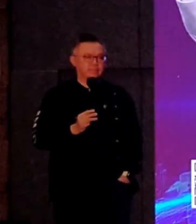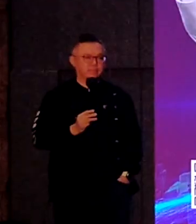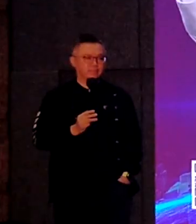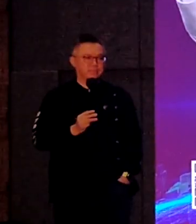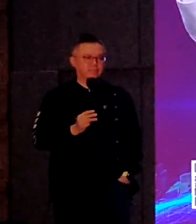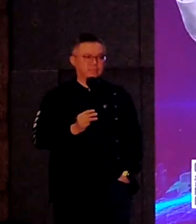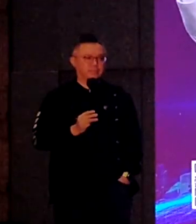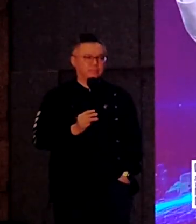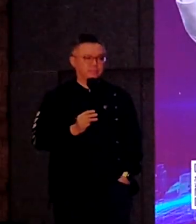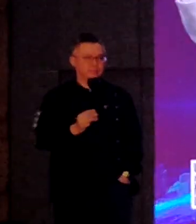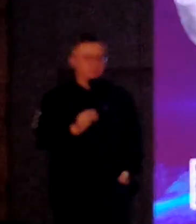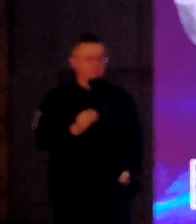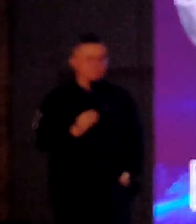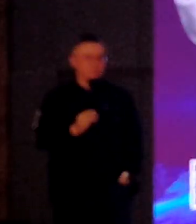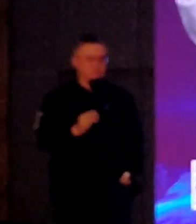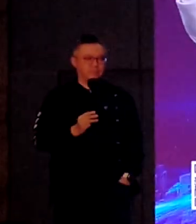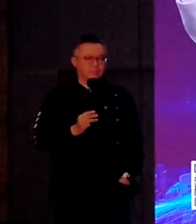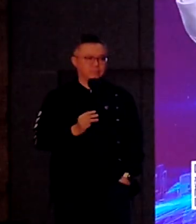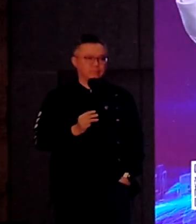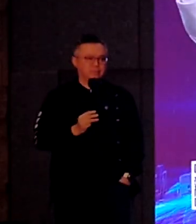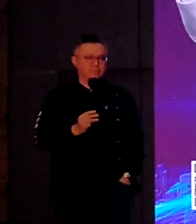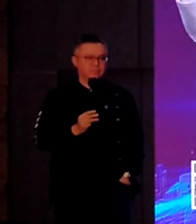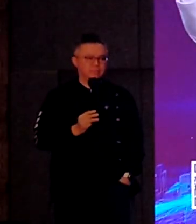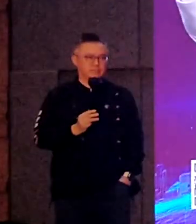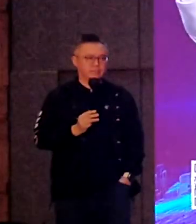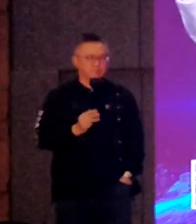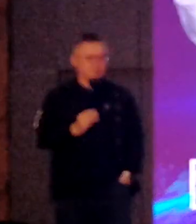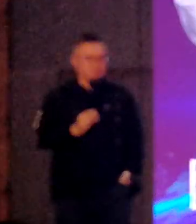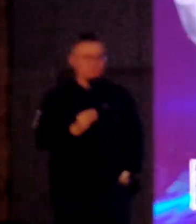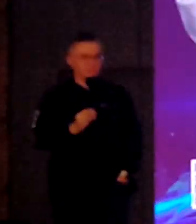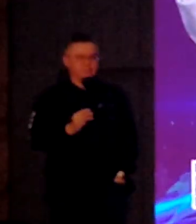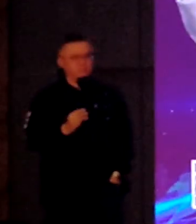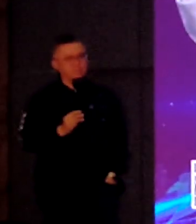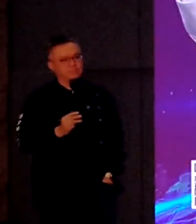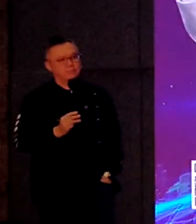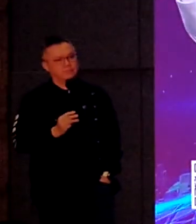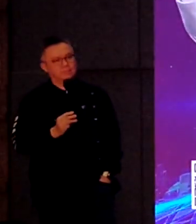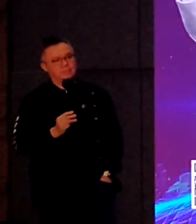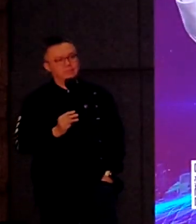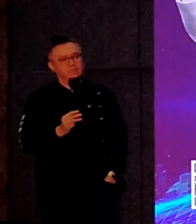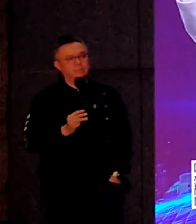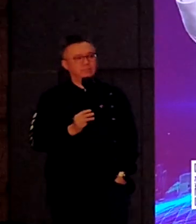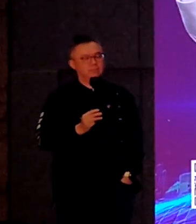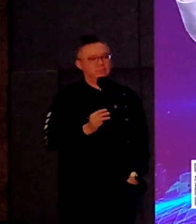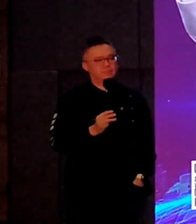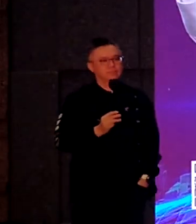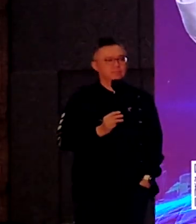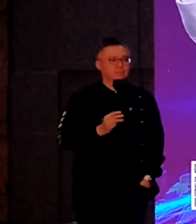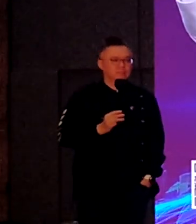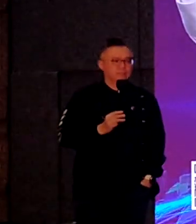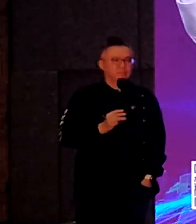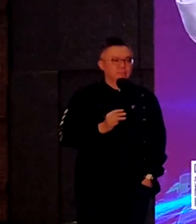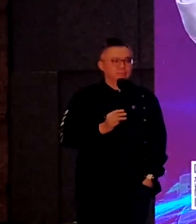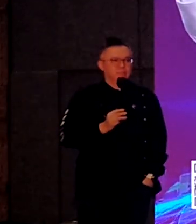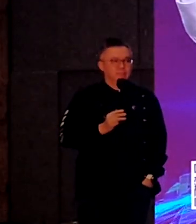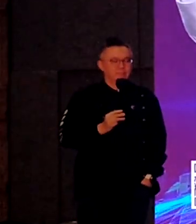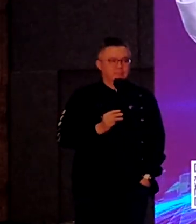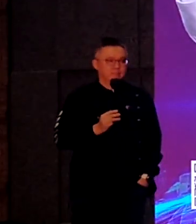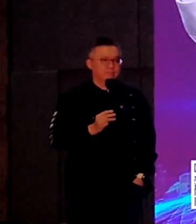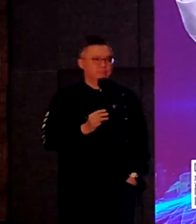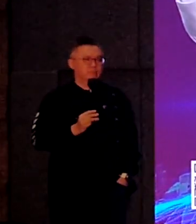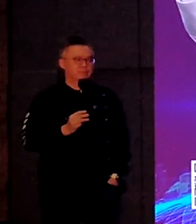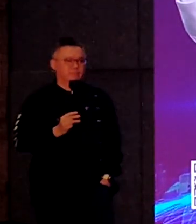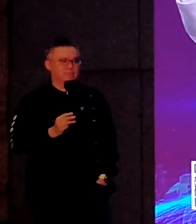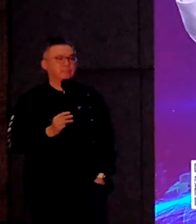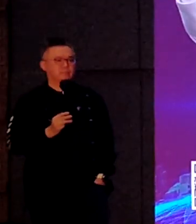waktu tes PK ada isinya air dinasnya di masa dia